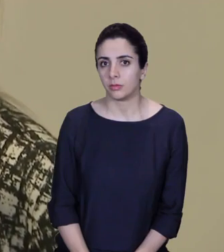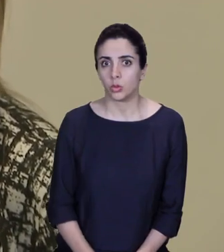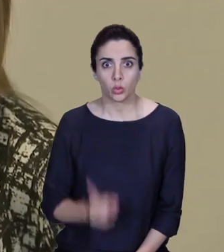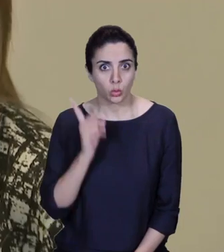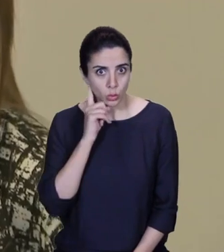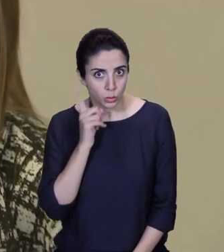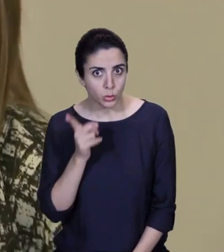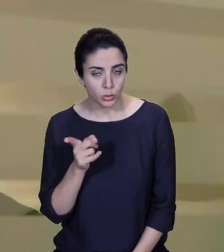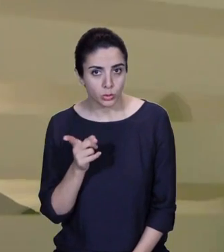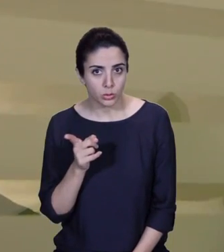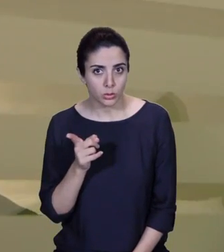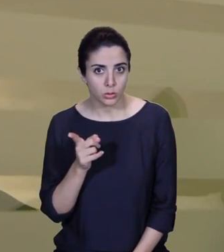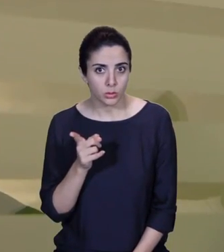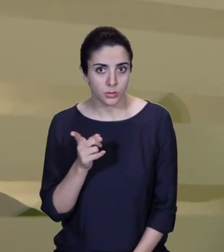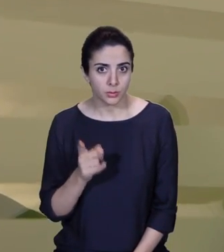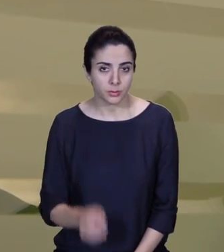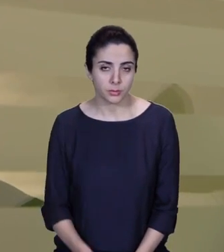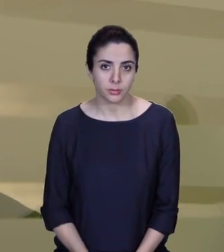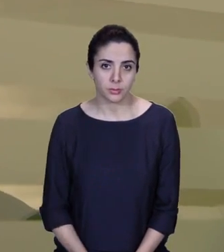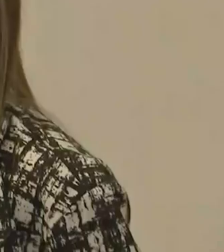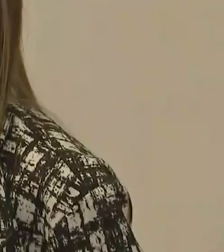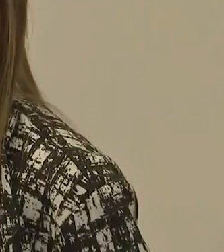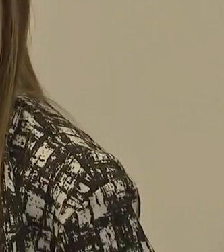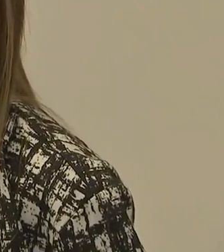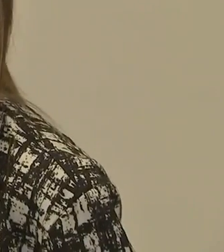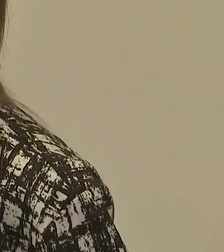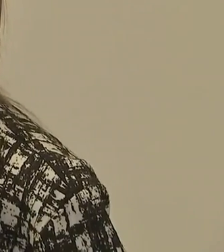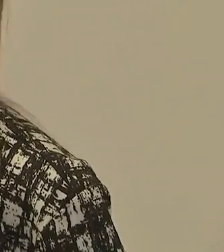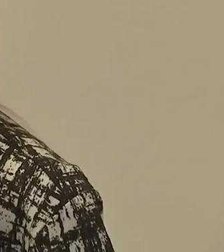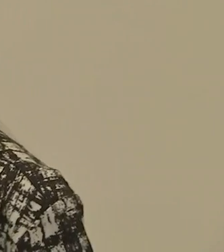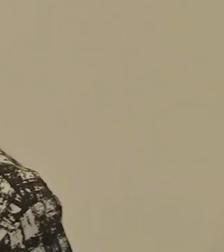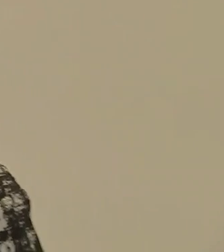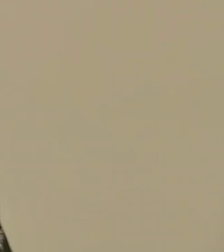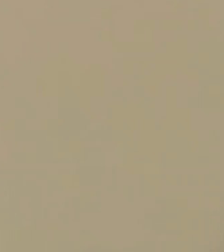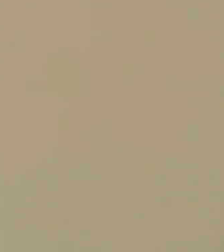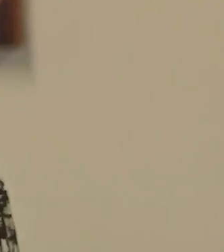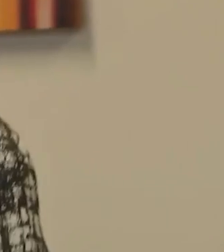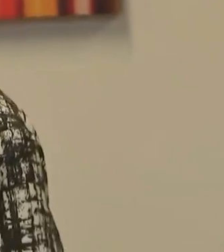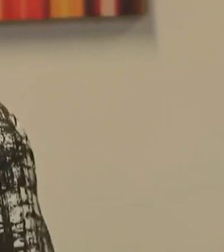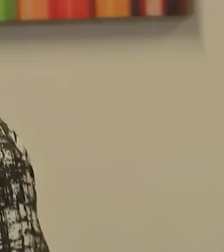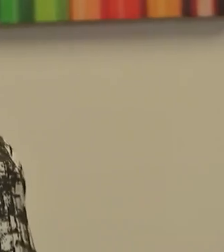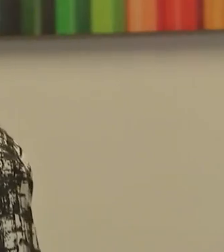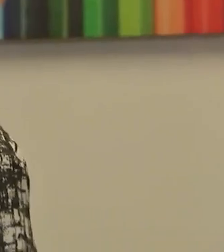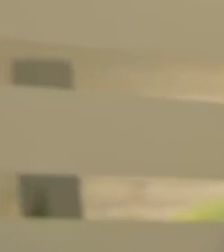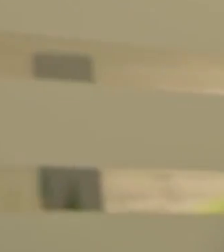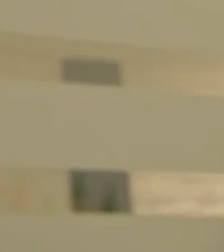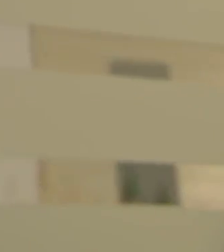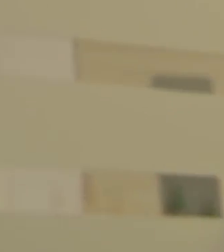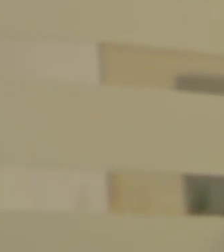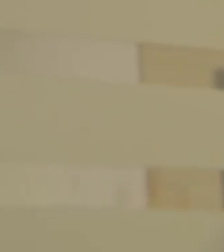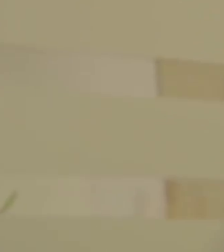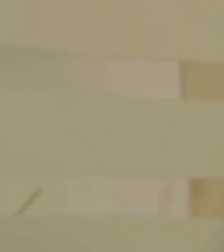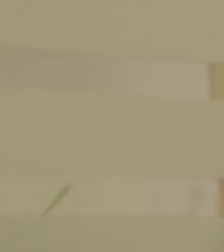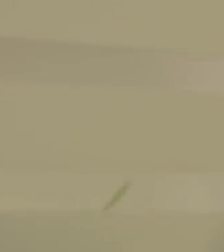Duymuş olabilir mi acaba? Nihat Nihat kapıyı aç diye